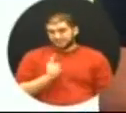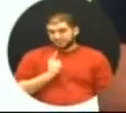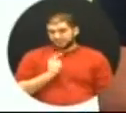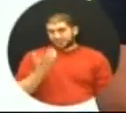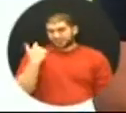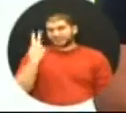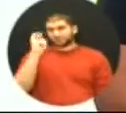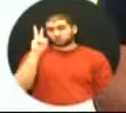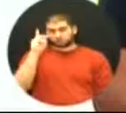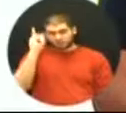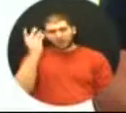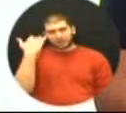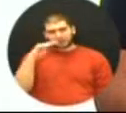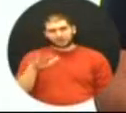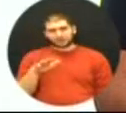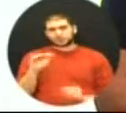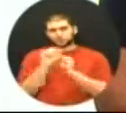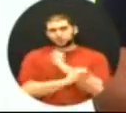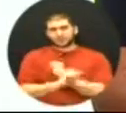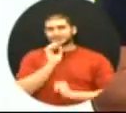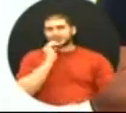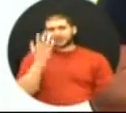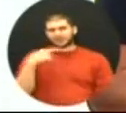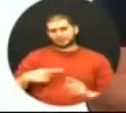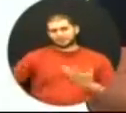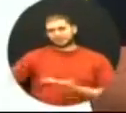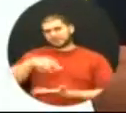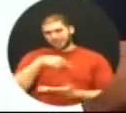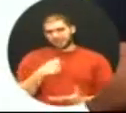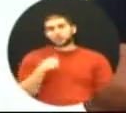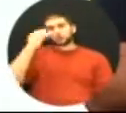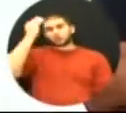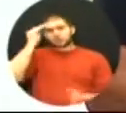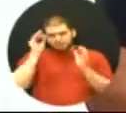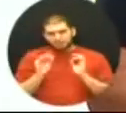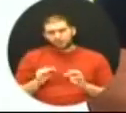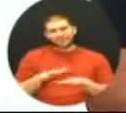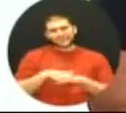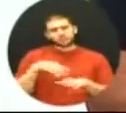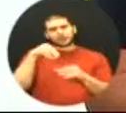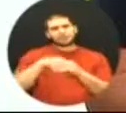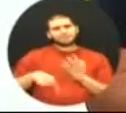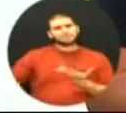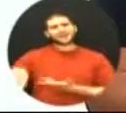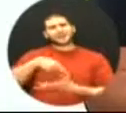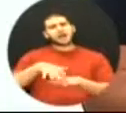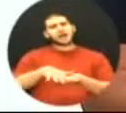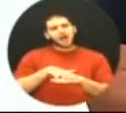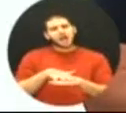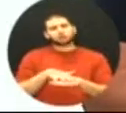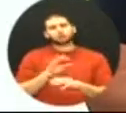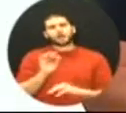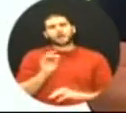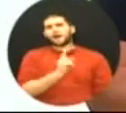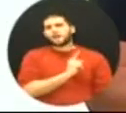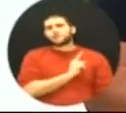לפני 22 שנה הייתי סטודנטית צעירה והייתי בכיכר. ואני זוכרת בדיוק איך זה הרגיש להיות בכיכר, ואת ההרגשה